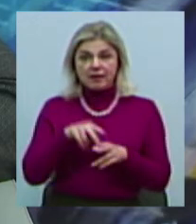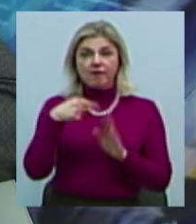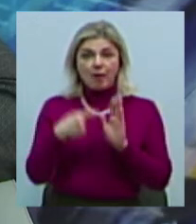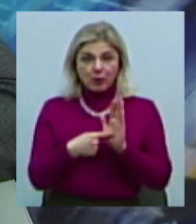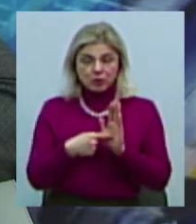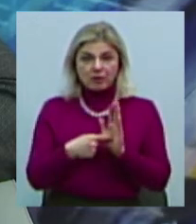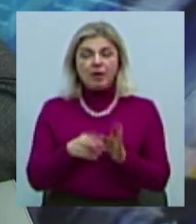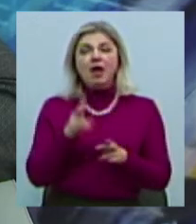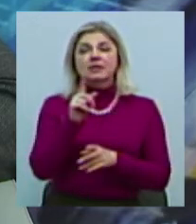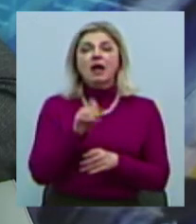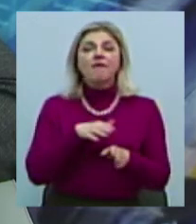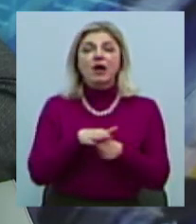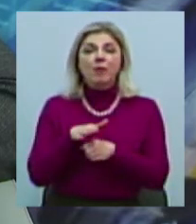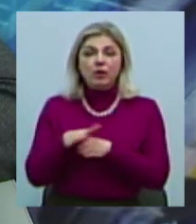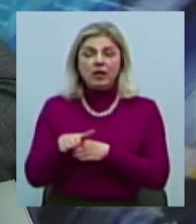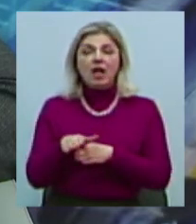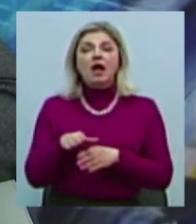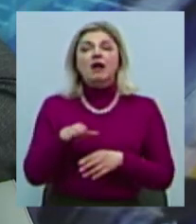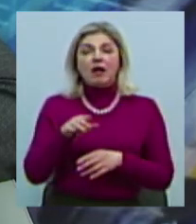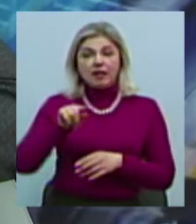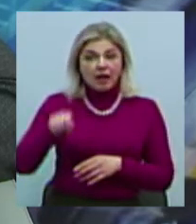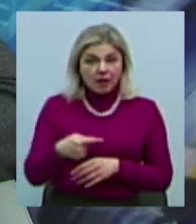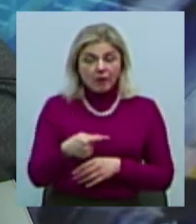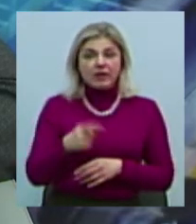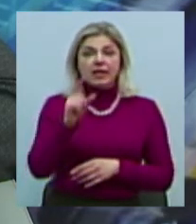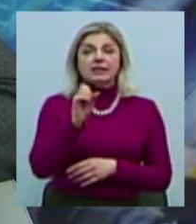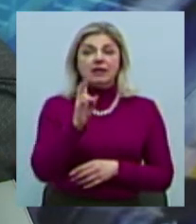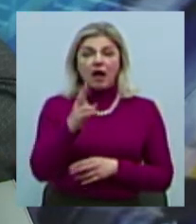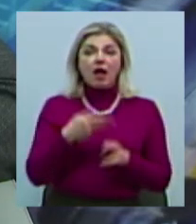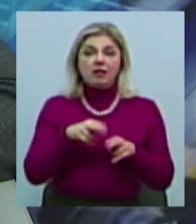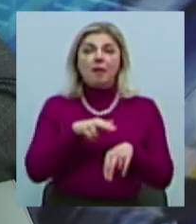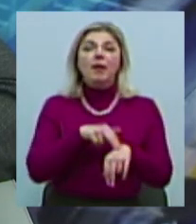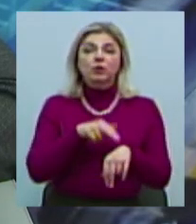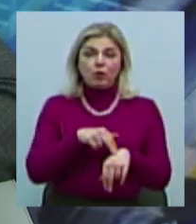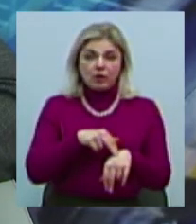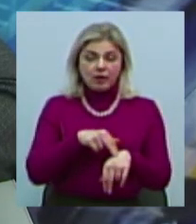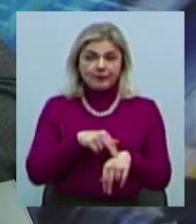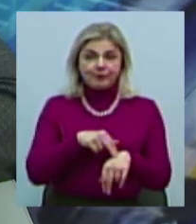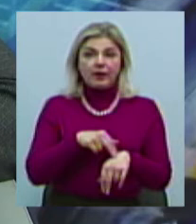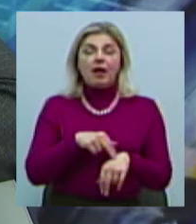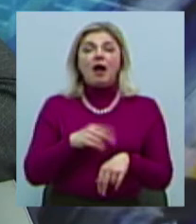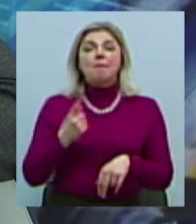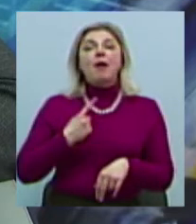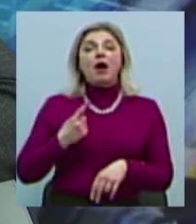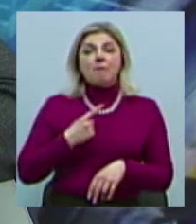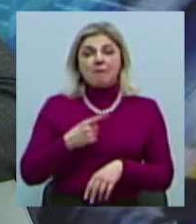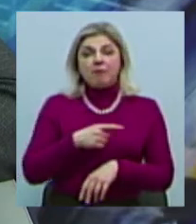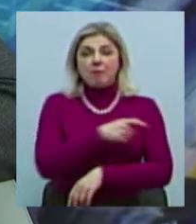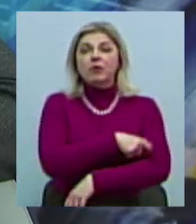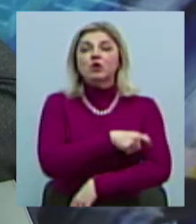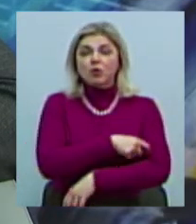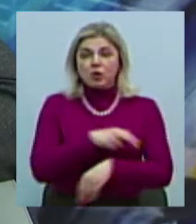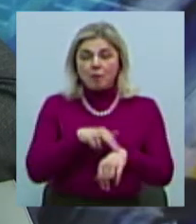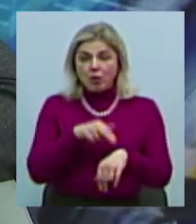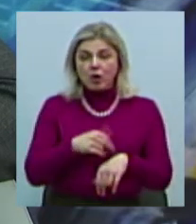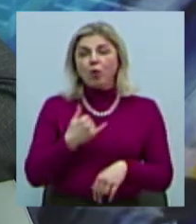виконанням водителями, соблюденням, вірніше, требування знаків, патрульна поліція. К сожалению, патрульна поліція у нас ограничена також